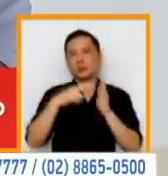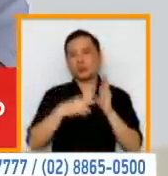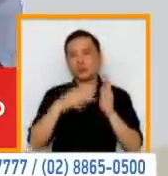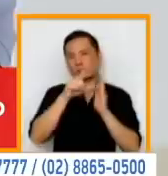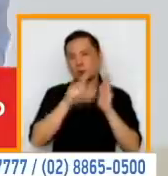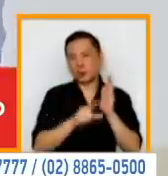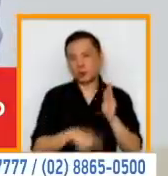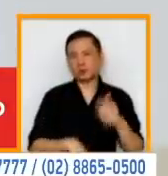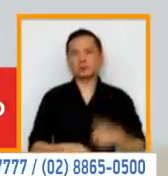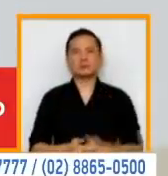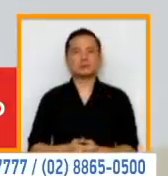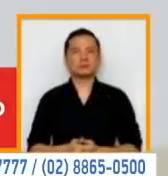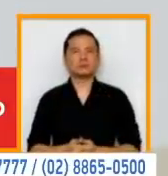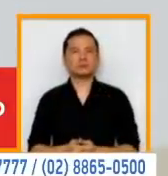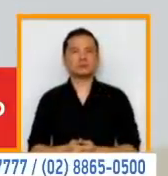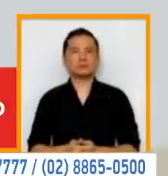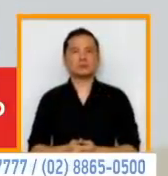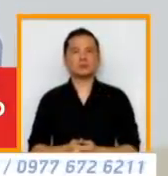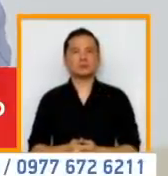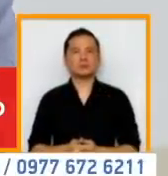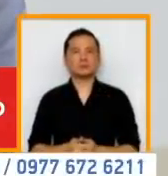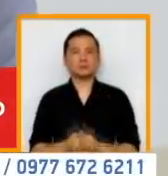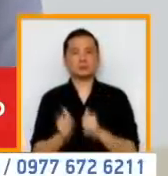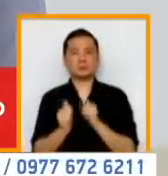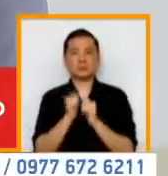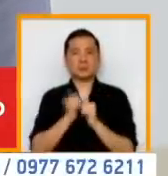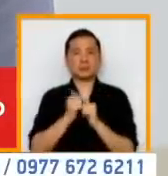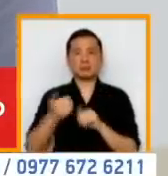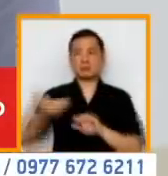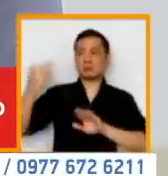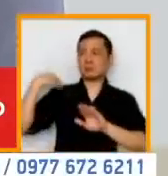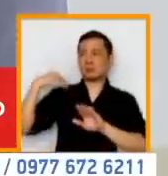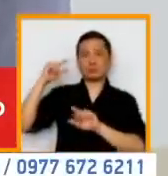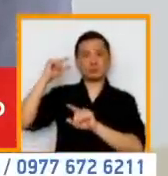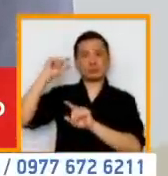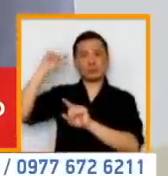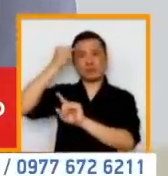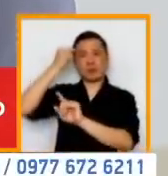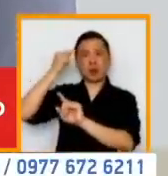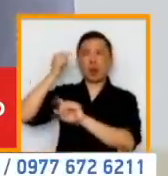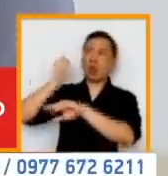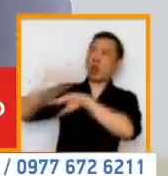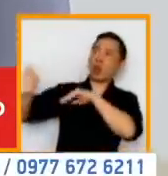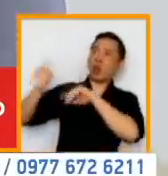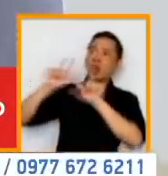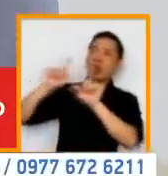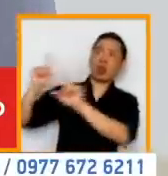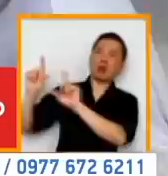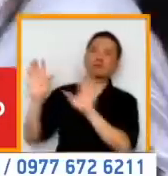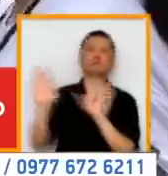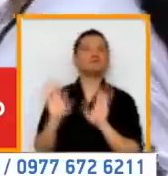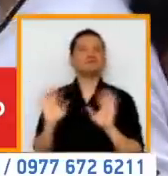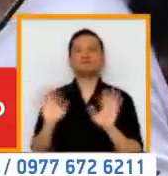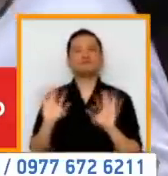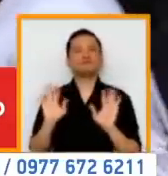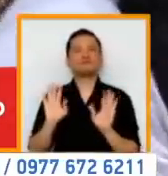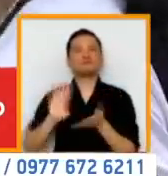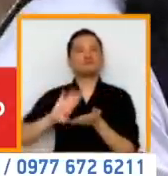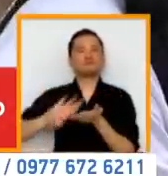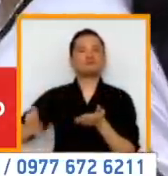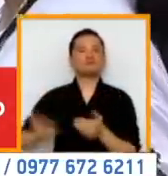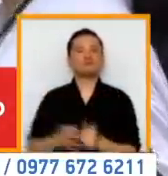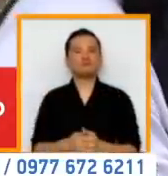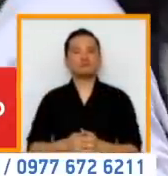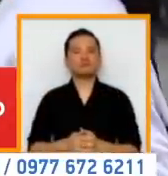Hindi ko po isisisi sa nakaraan ang problemang ating kakarapin.